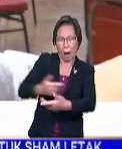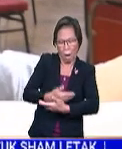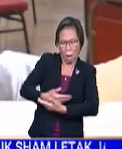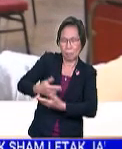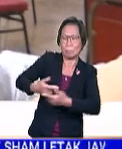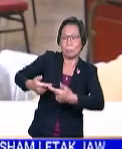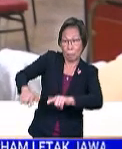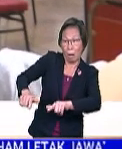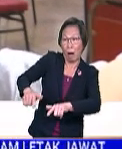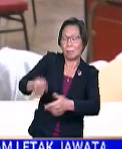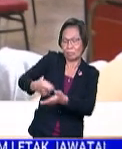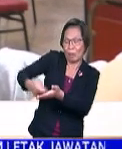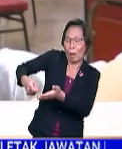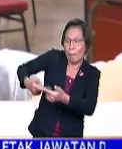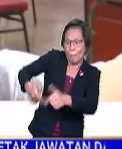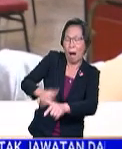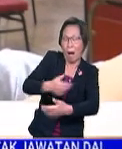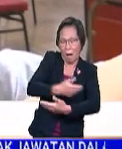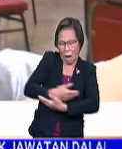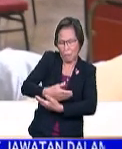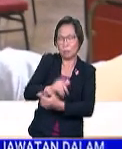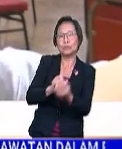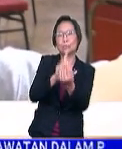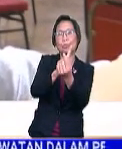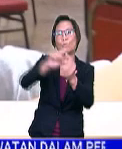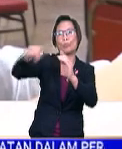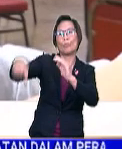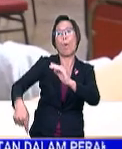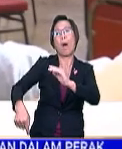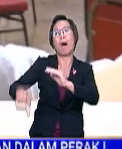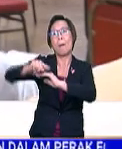mereka dinasihatkan untuk tunggu di bawah sahaja